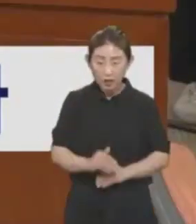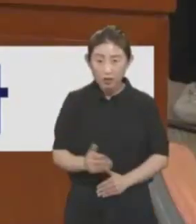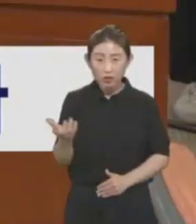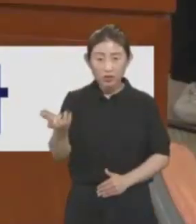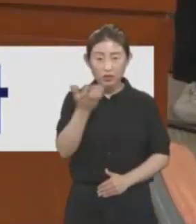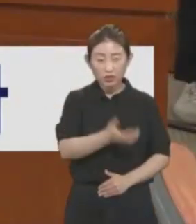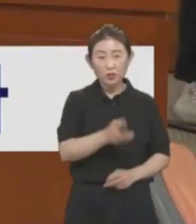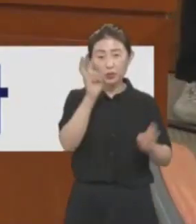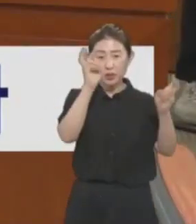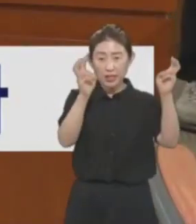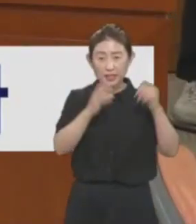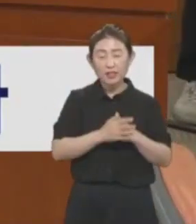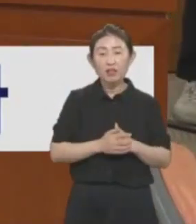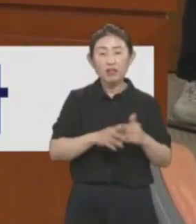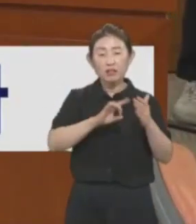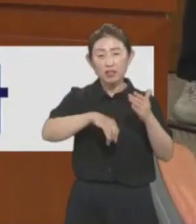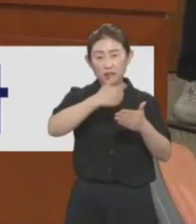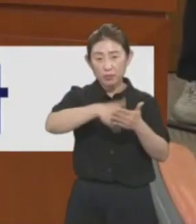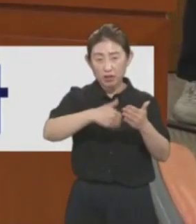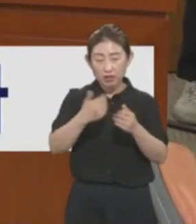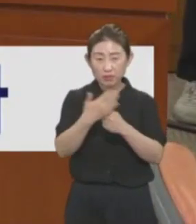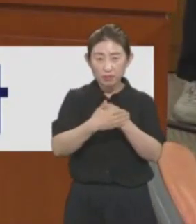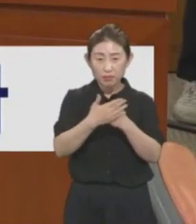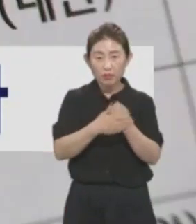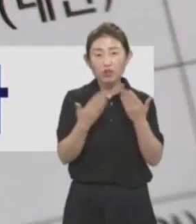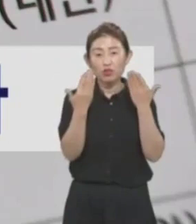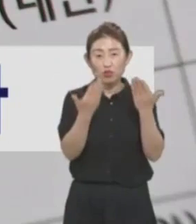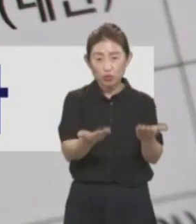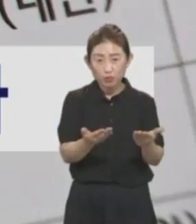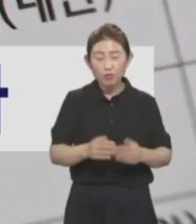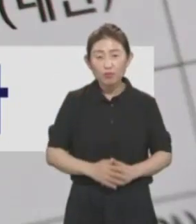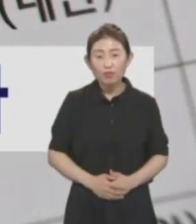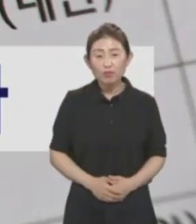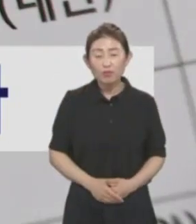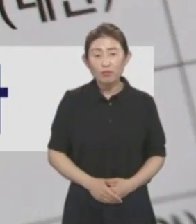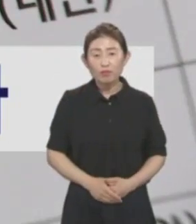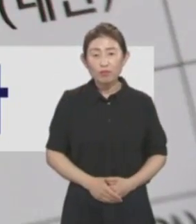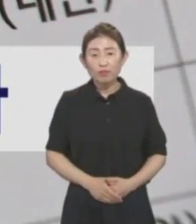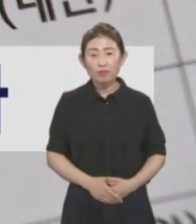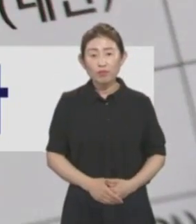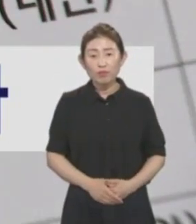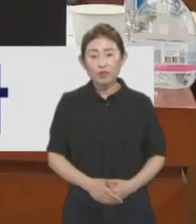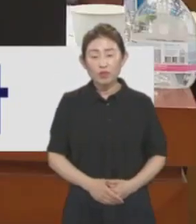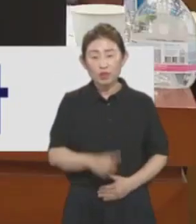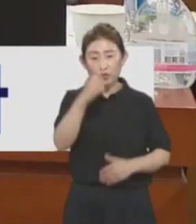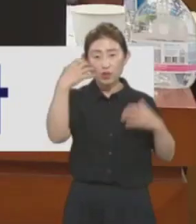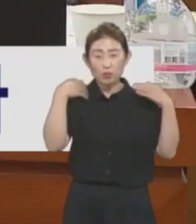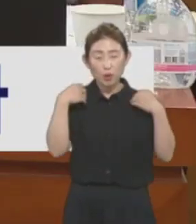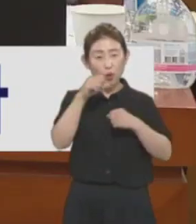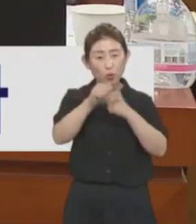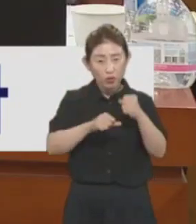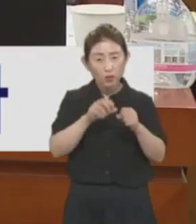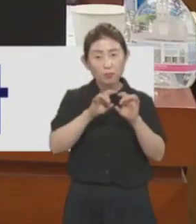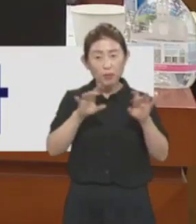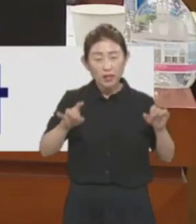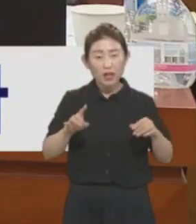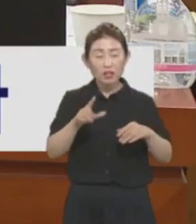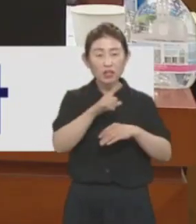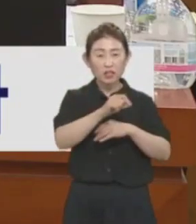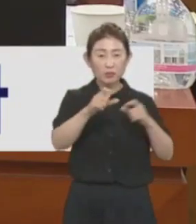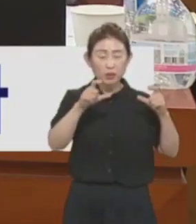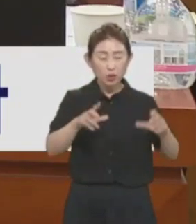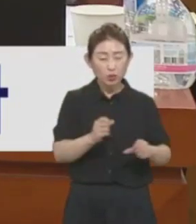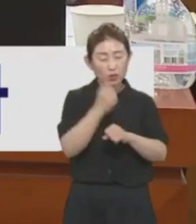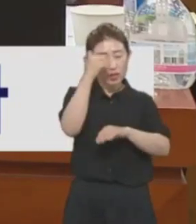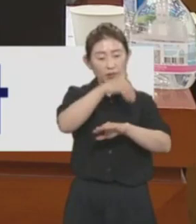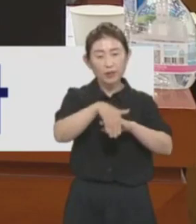이전하는 기업에게 감세 등 각종 혜택을 지원하는 내용이 담겨 있습니다. 또 정부가 5년 단위로 지방시대